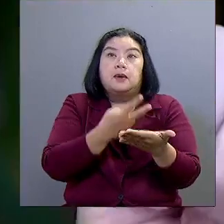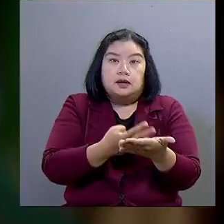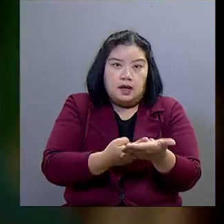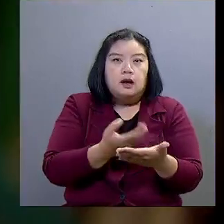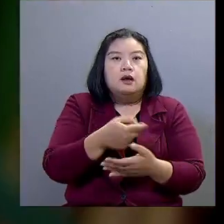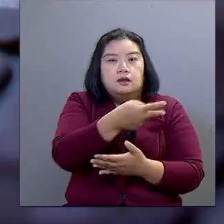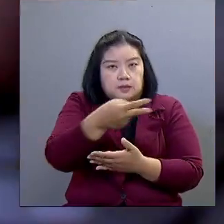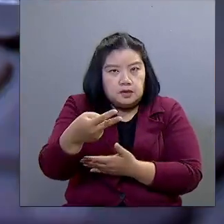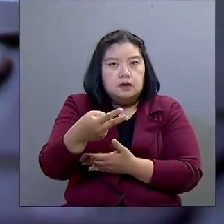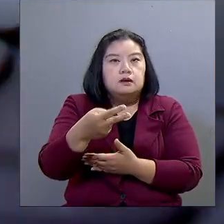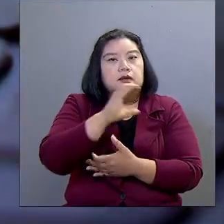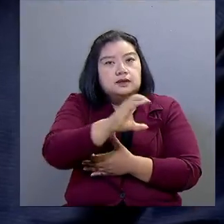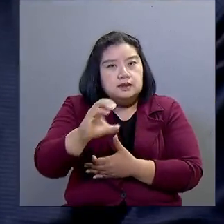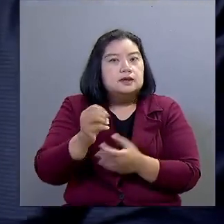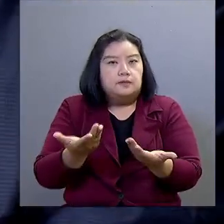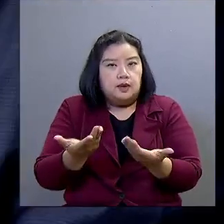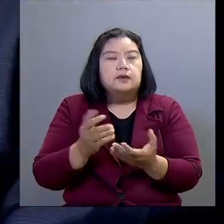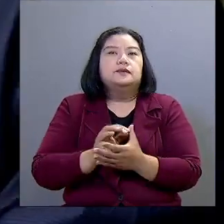งบ้างค่ะ